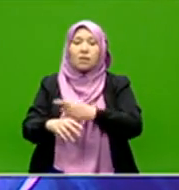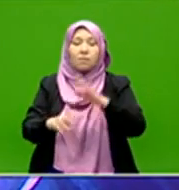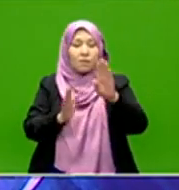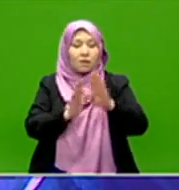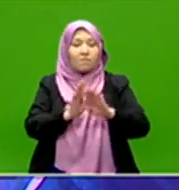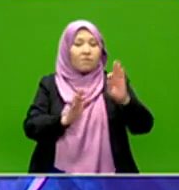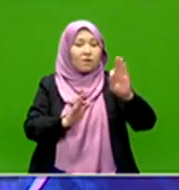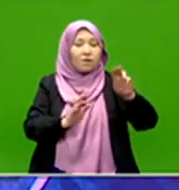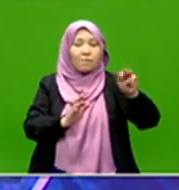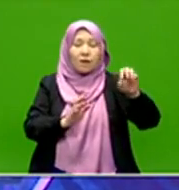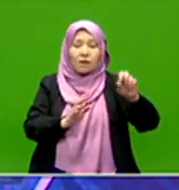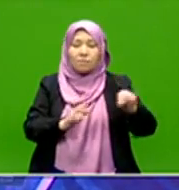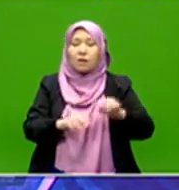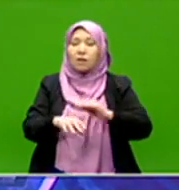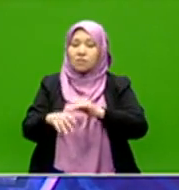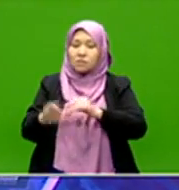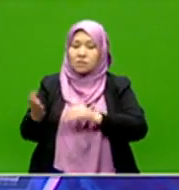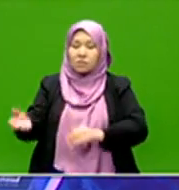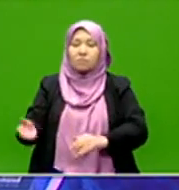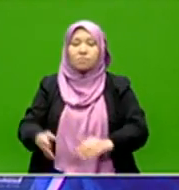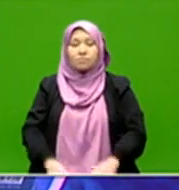شَيْئًا